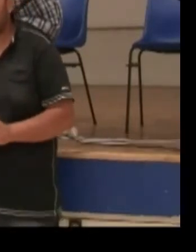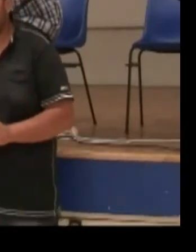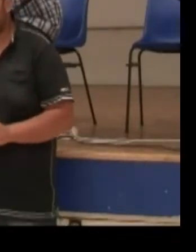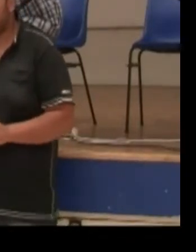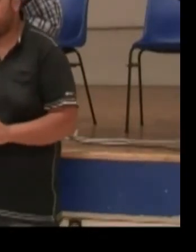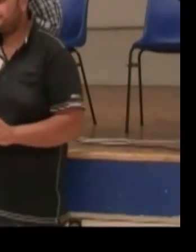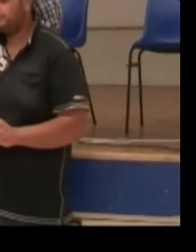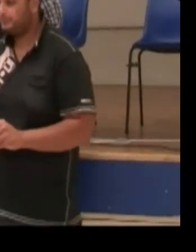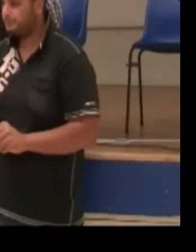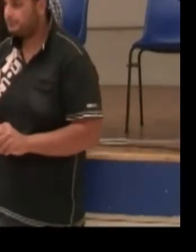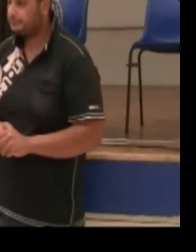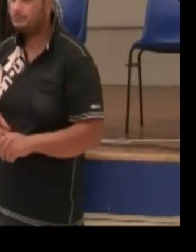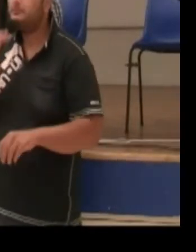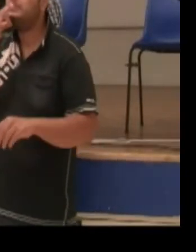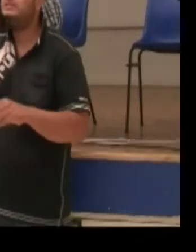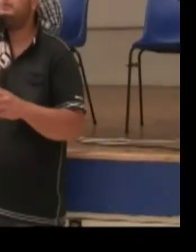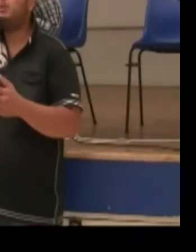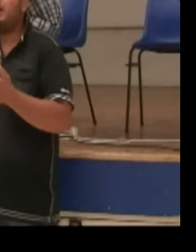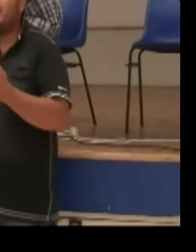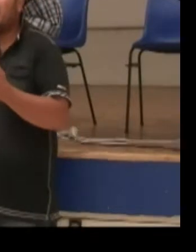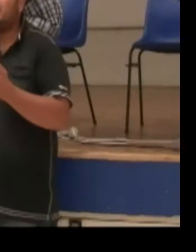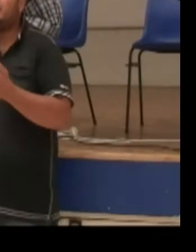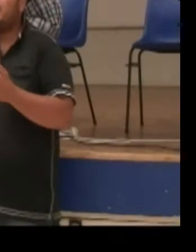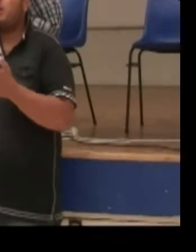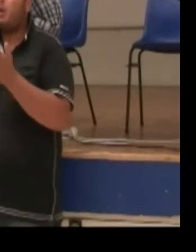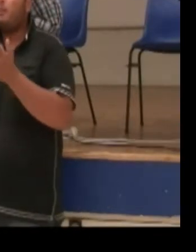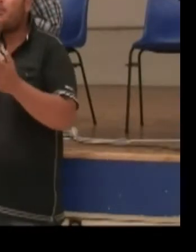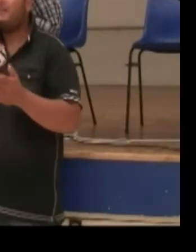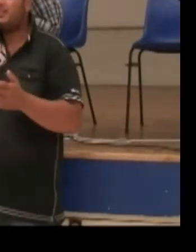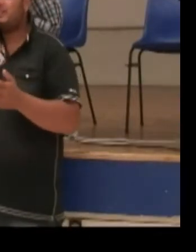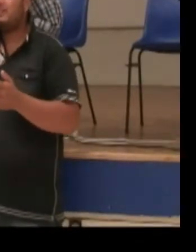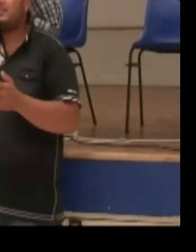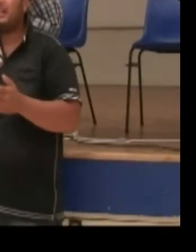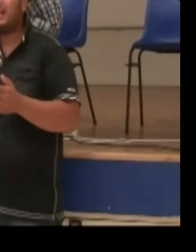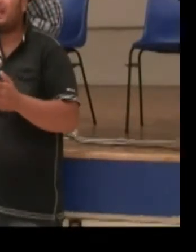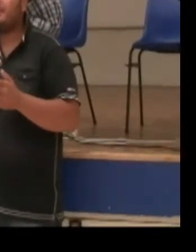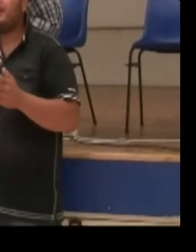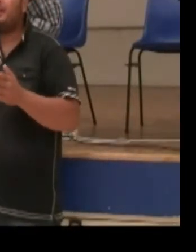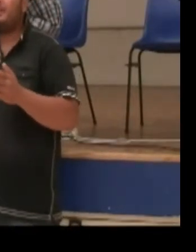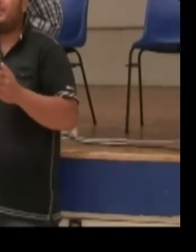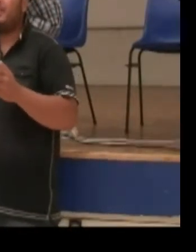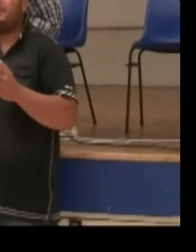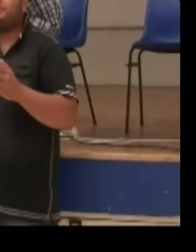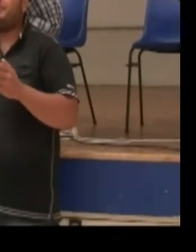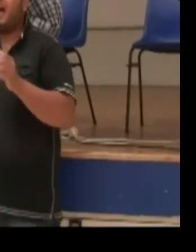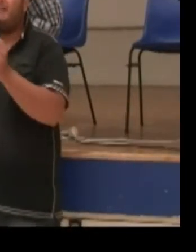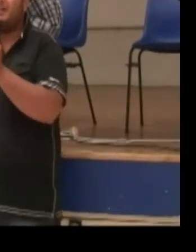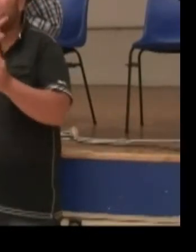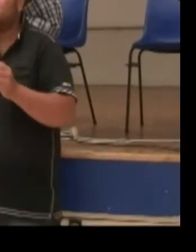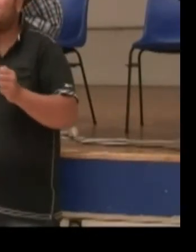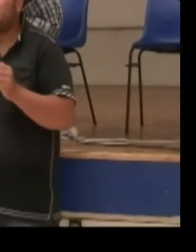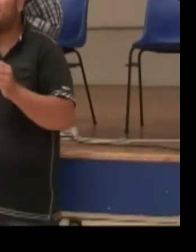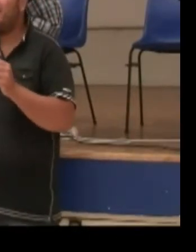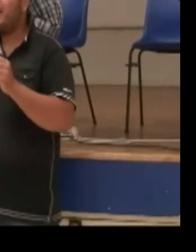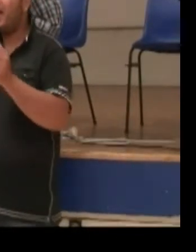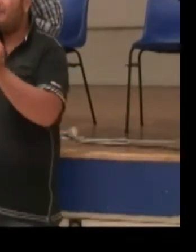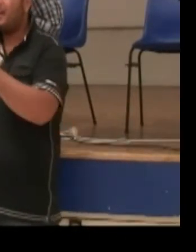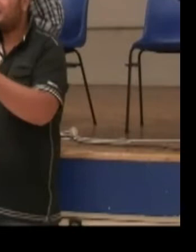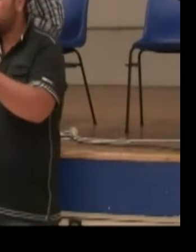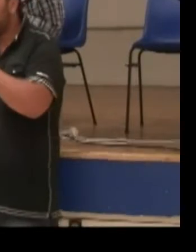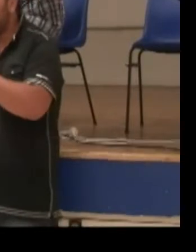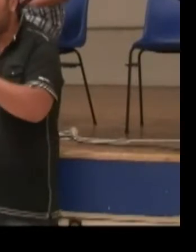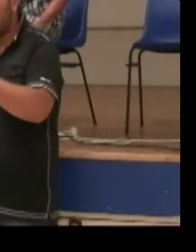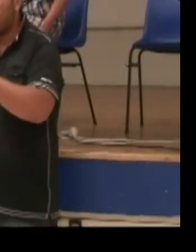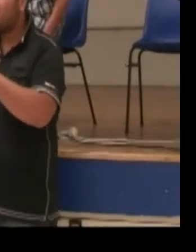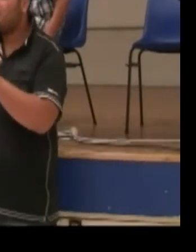الله من حيث لم يحتسبوا. الله سبحانه وتعالى يقول quand le prophète il a fait l'expédition de Khaybar parce qu'ils l'ont trahi, ils pensaient qu'ils étaient à